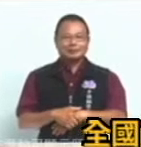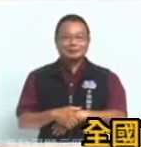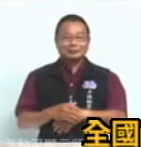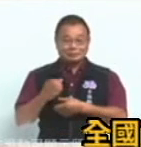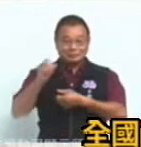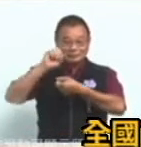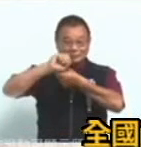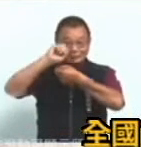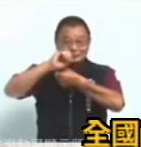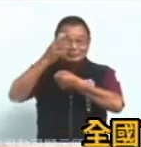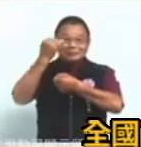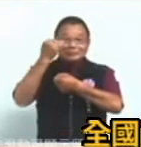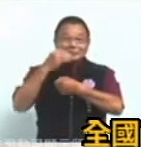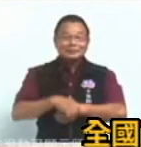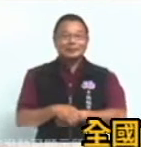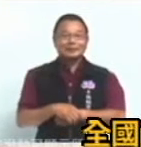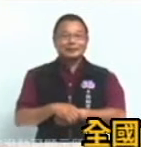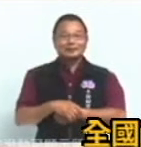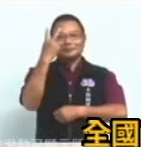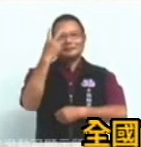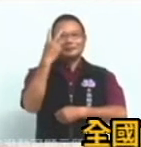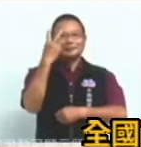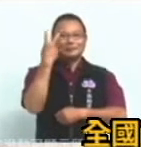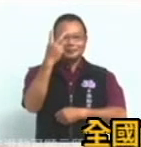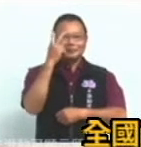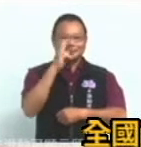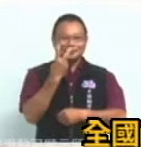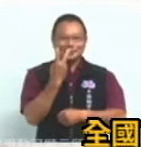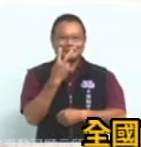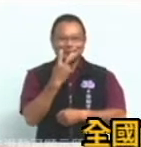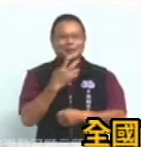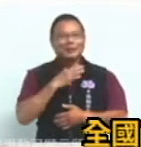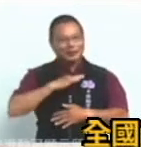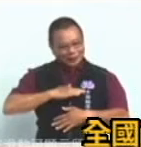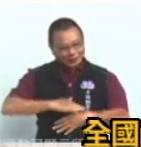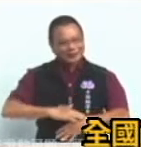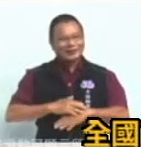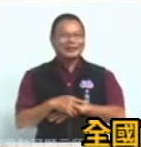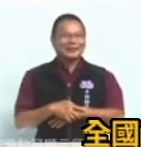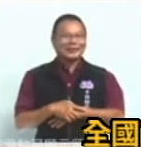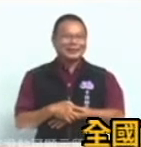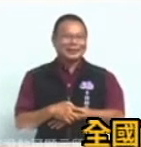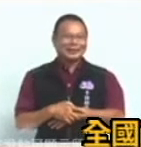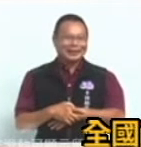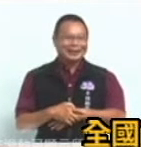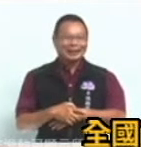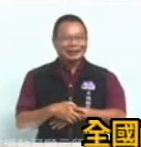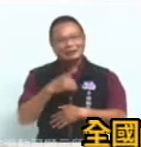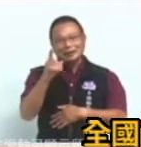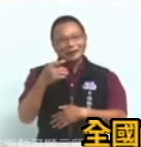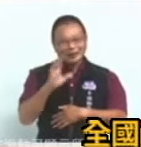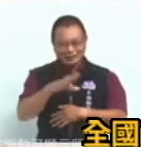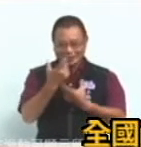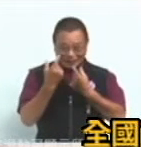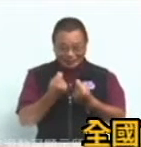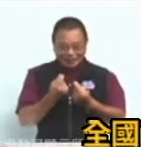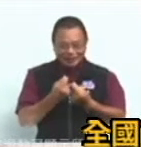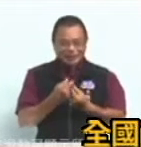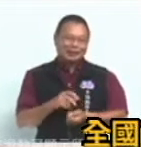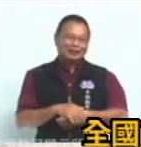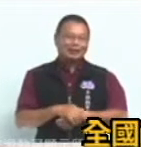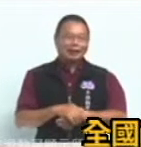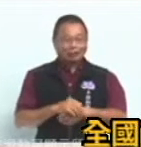新增病例今天两个，松了一口气哈。但是我也希望大家不要因为这